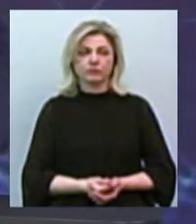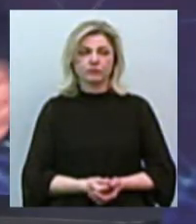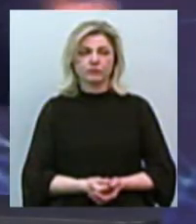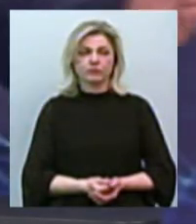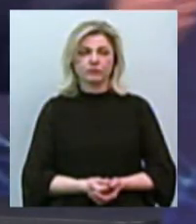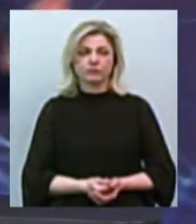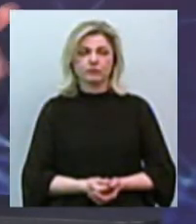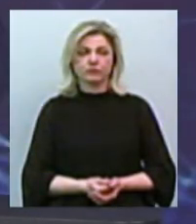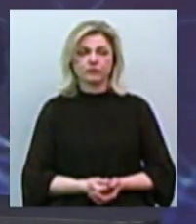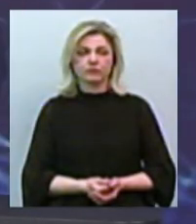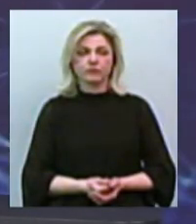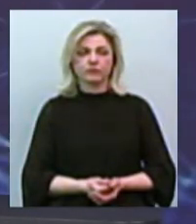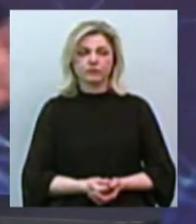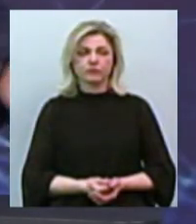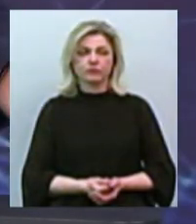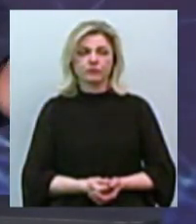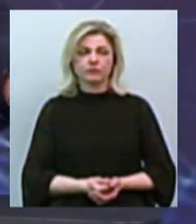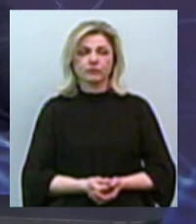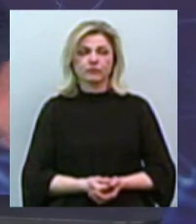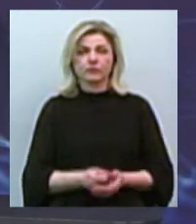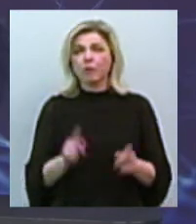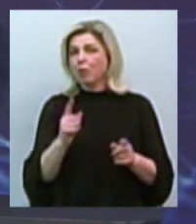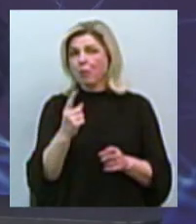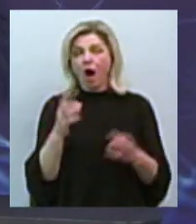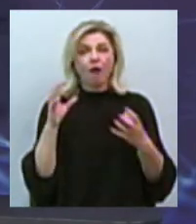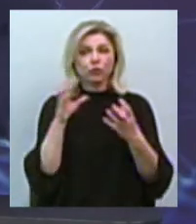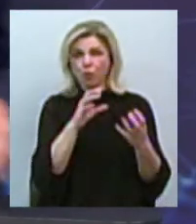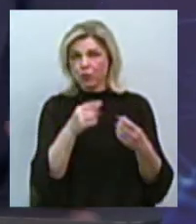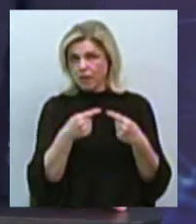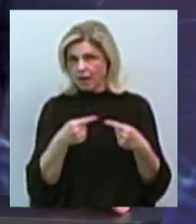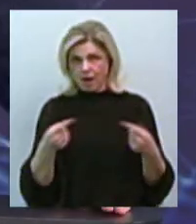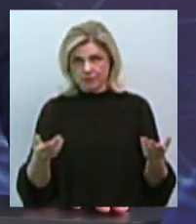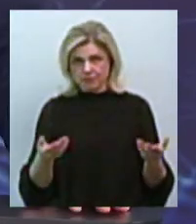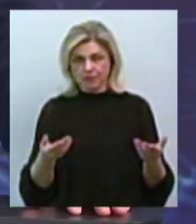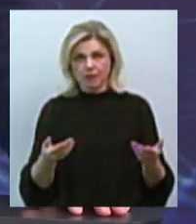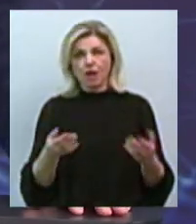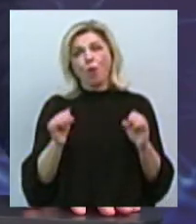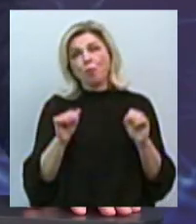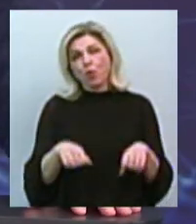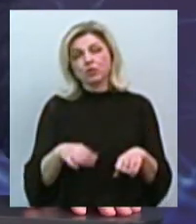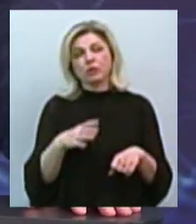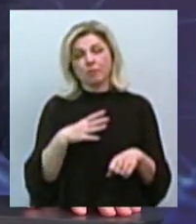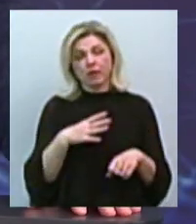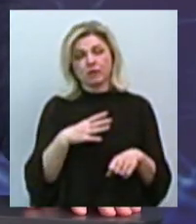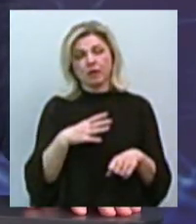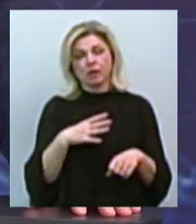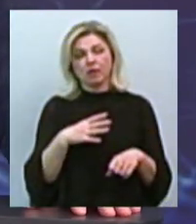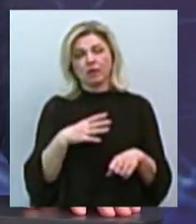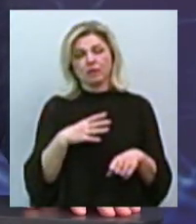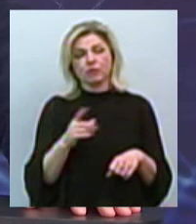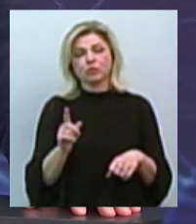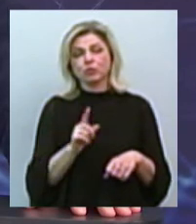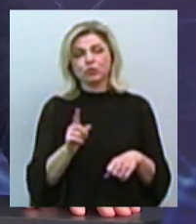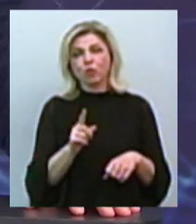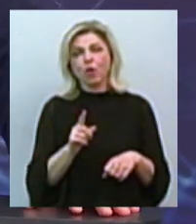потому что автобусы, яка різниця? Автобусики разные, понимаете, да. И, может быть, опять-таки исходили из того, что